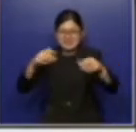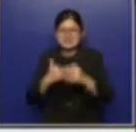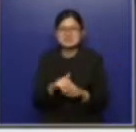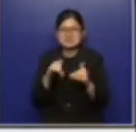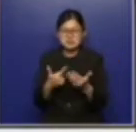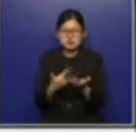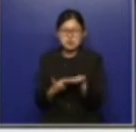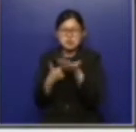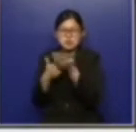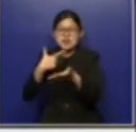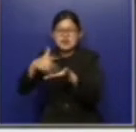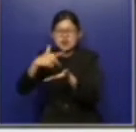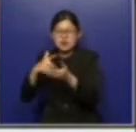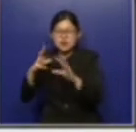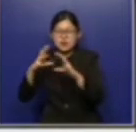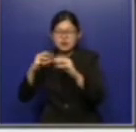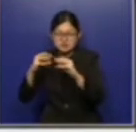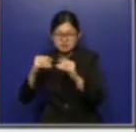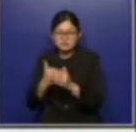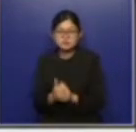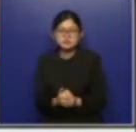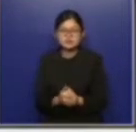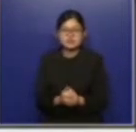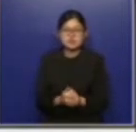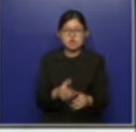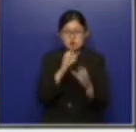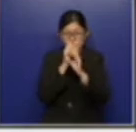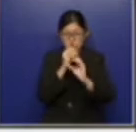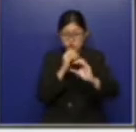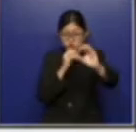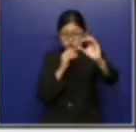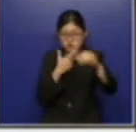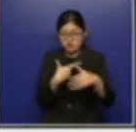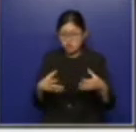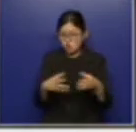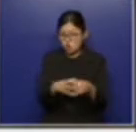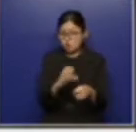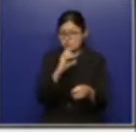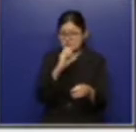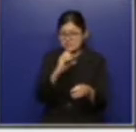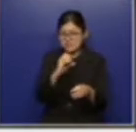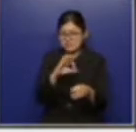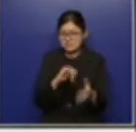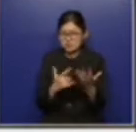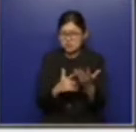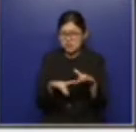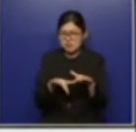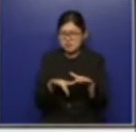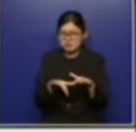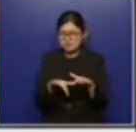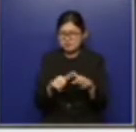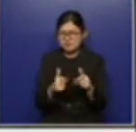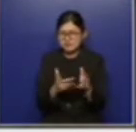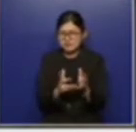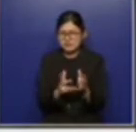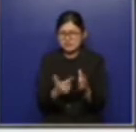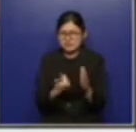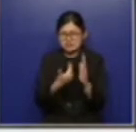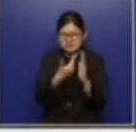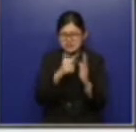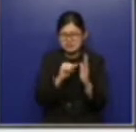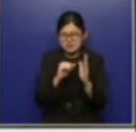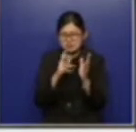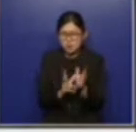สทช.รับงานทำเน็ตชายขอบในกลุ่ม C เนี่ยนะฮะหรือว่าพวกแบบหูขอบขันทสีมาภาษาโบ